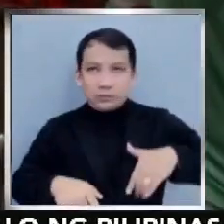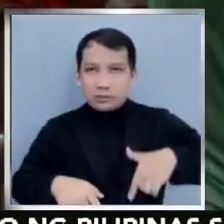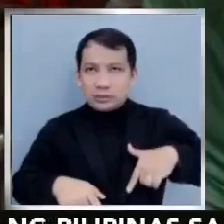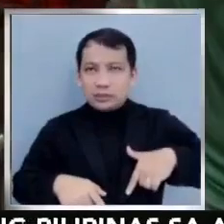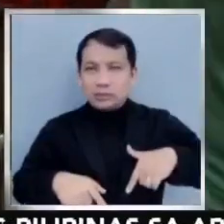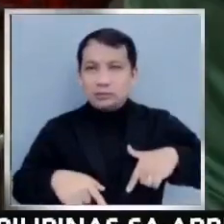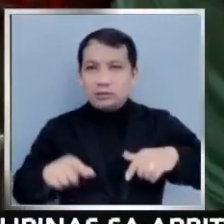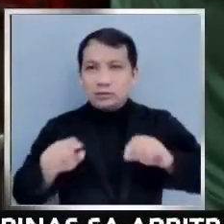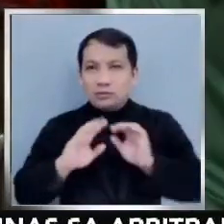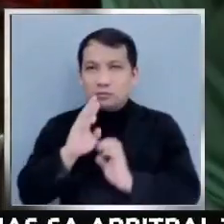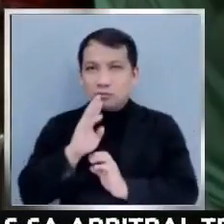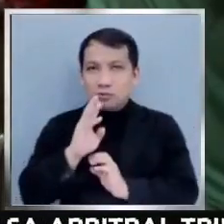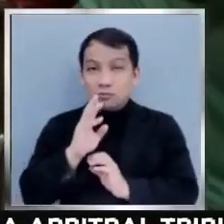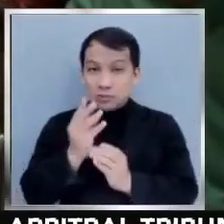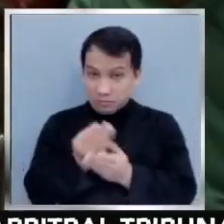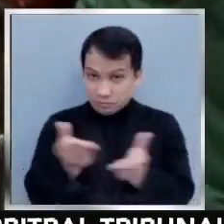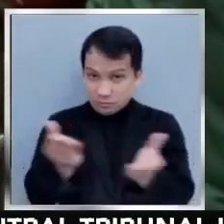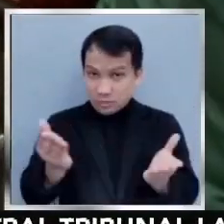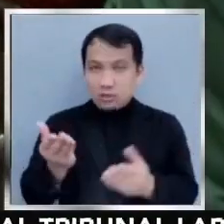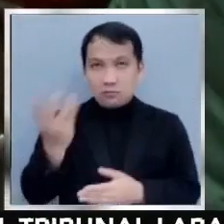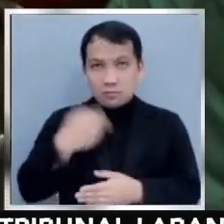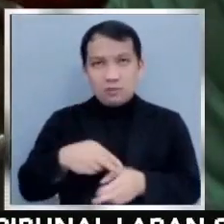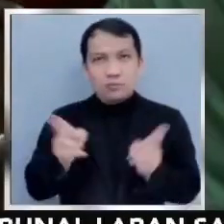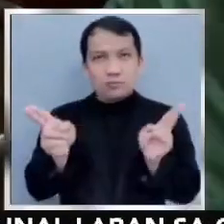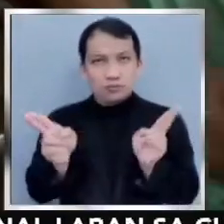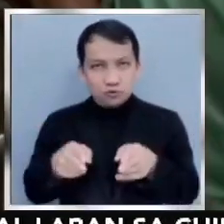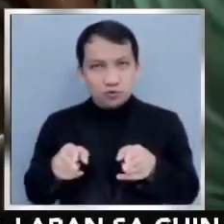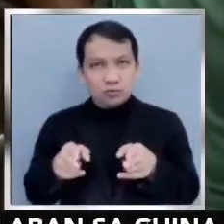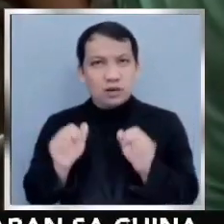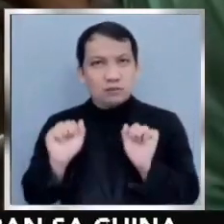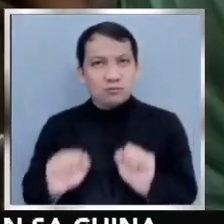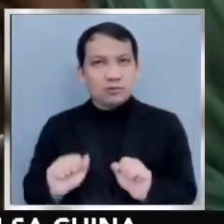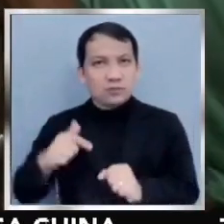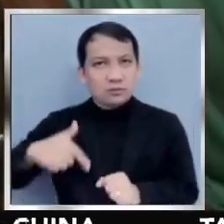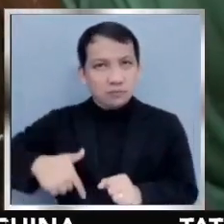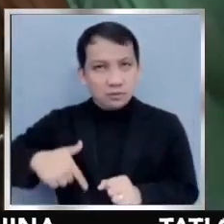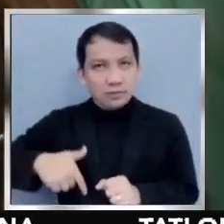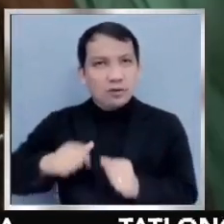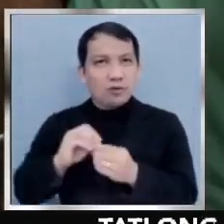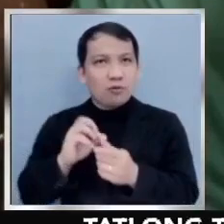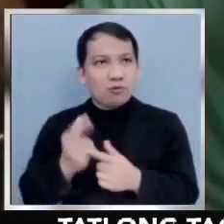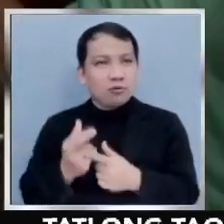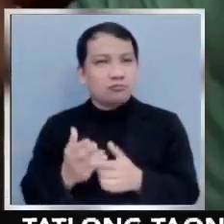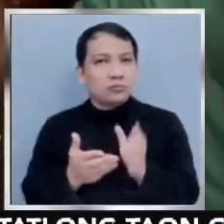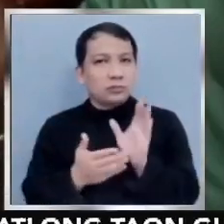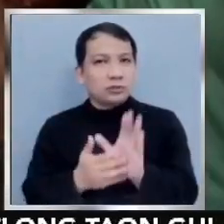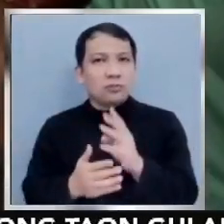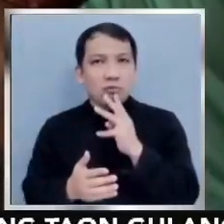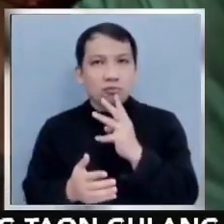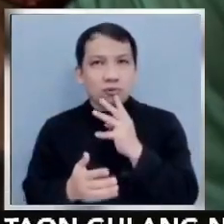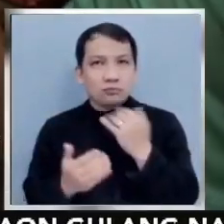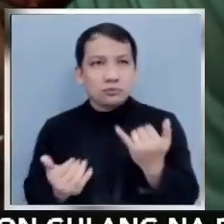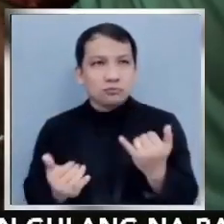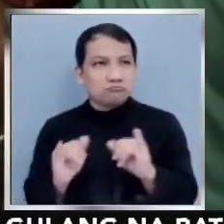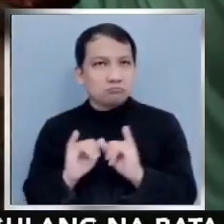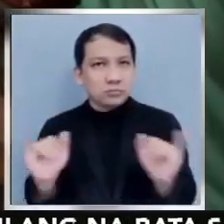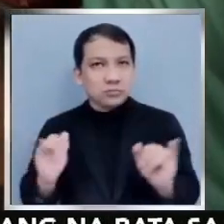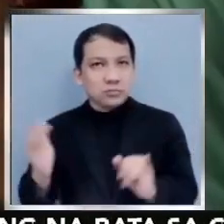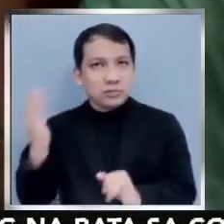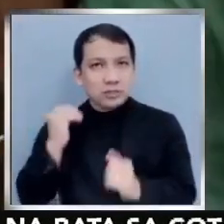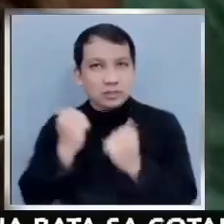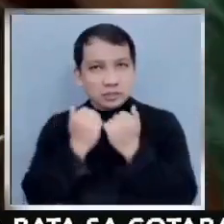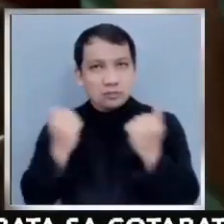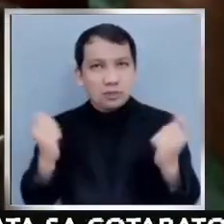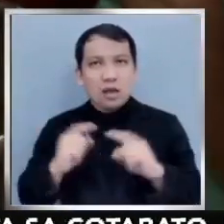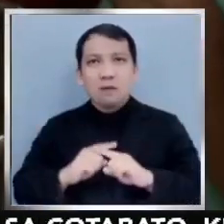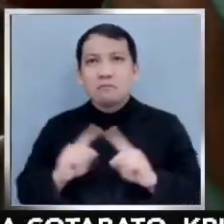din na maging mas maigse yung delay o yung pagkaantala ng tubig gaya noong inanunsyo nila. Pero ganun pa